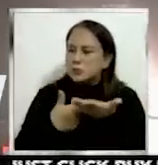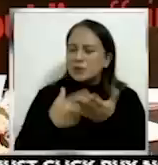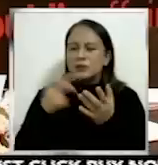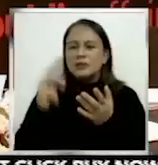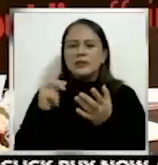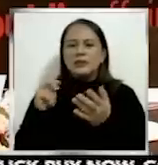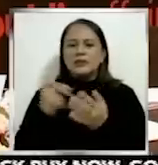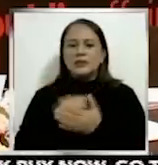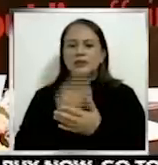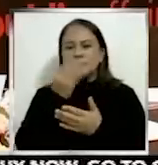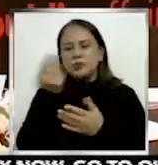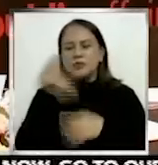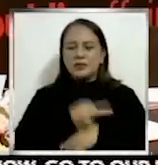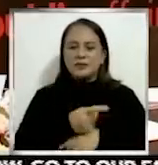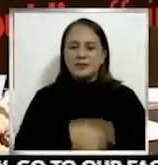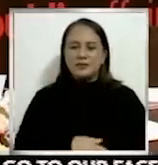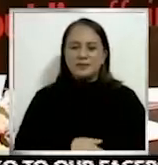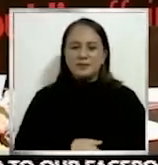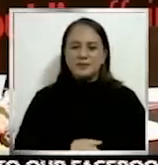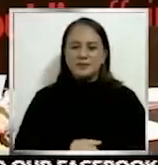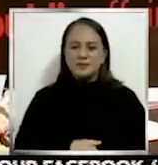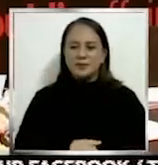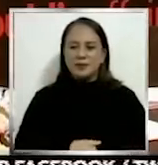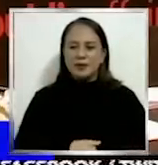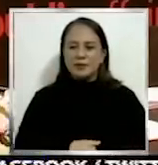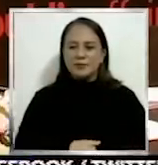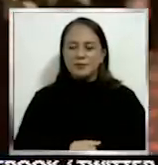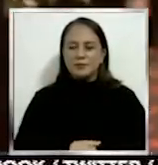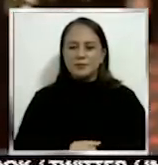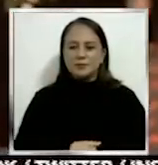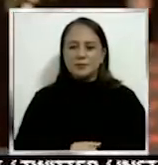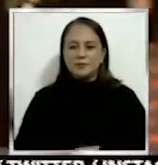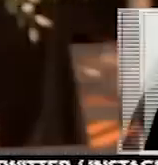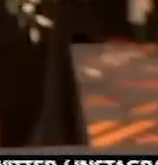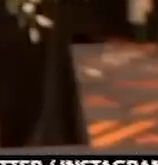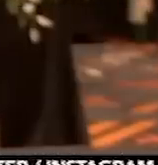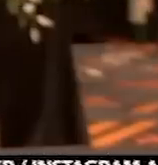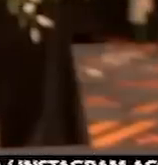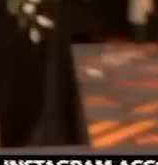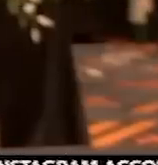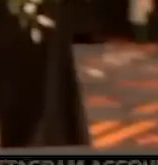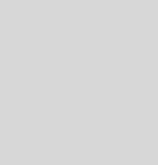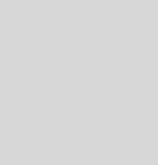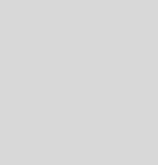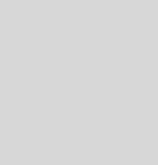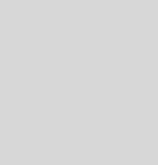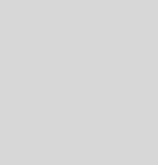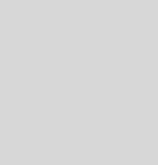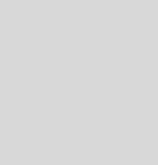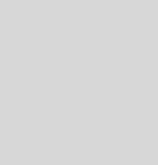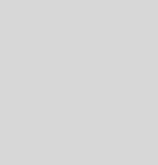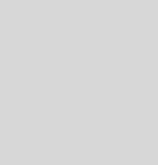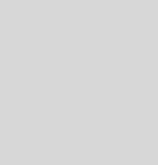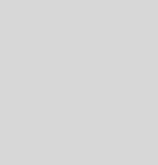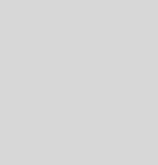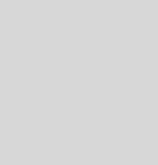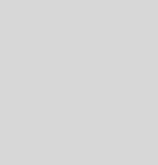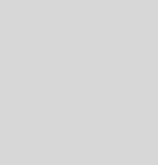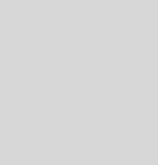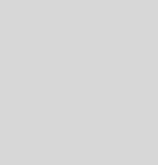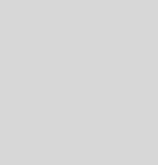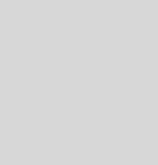days. Lars Santiago, updated sa Showbiz Happenings.